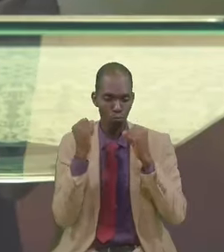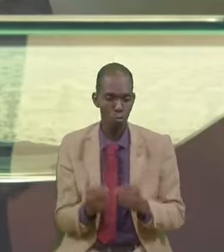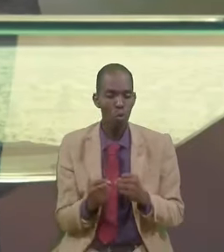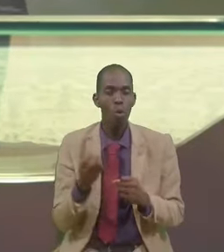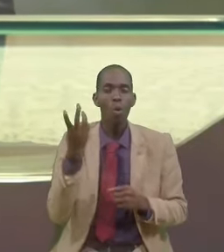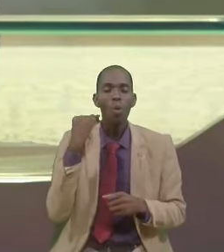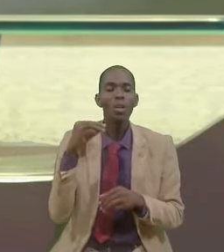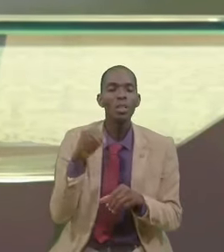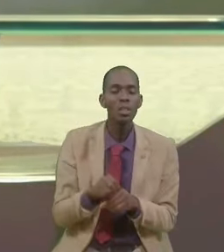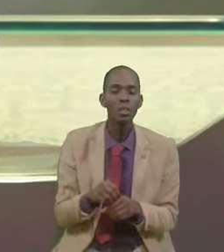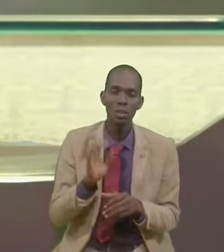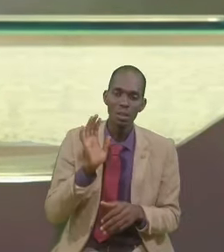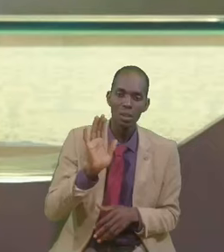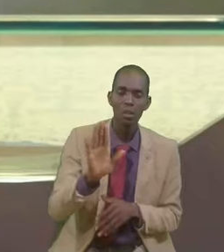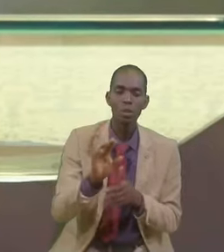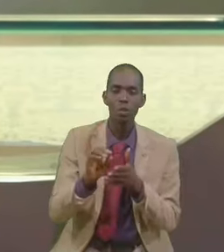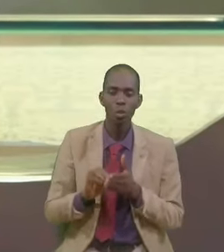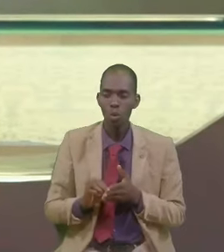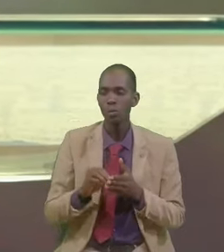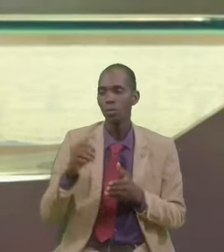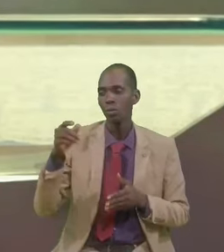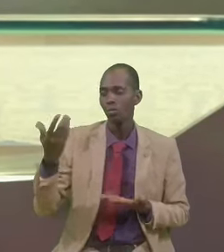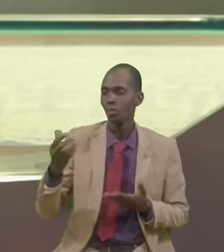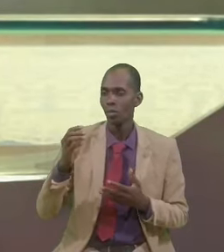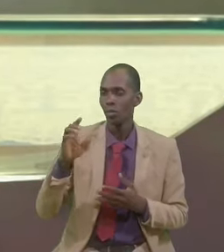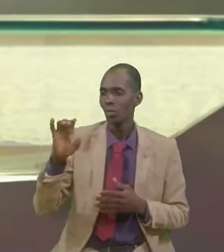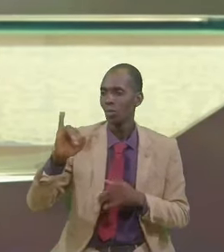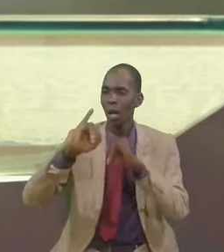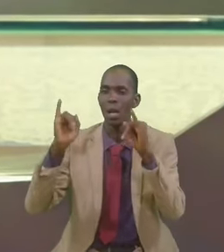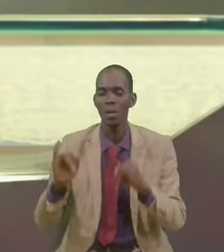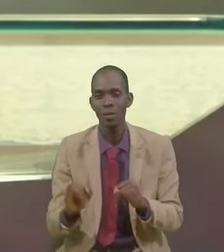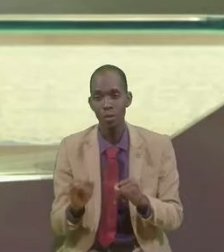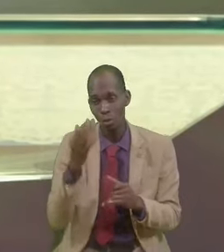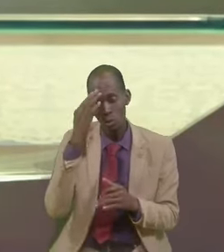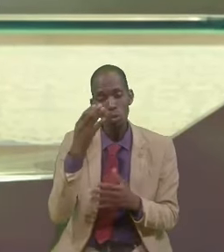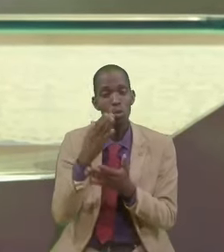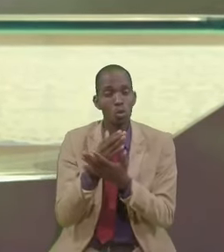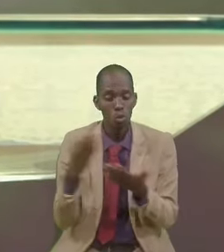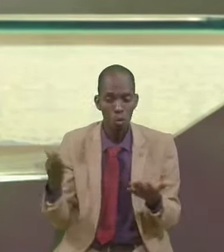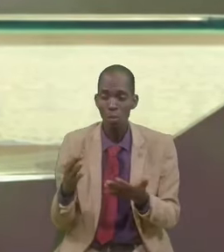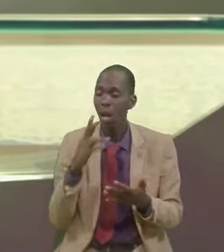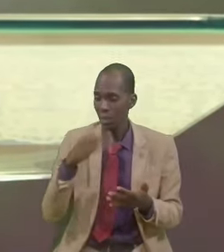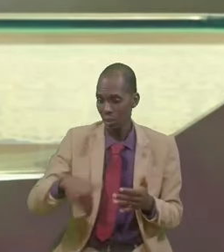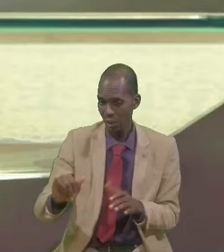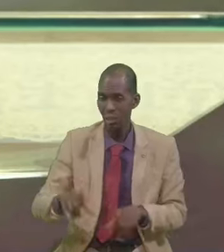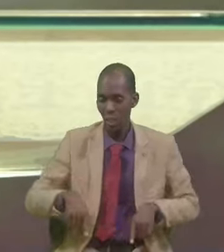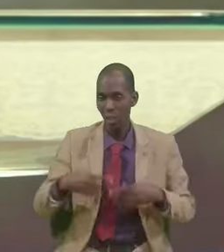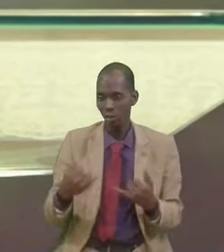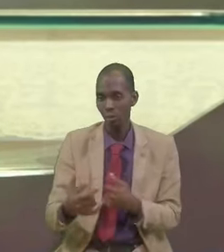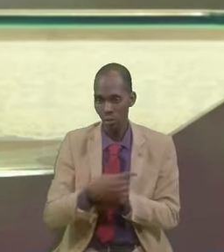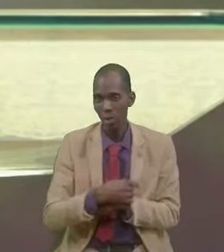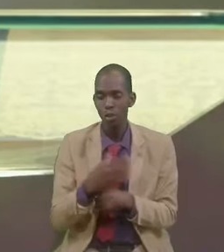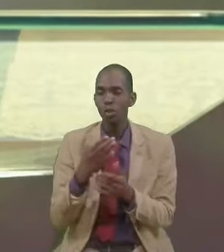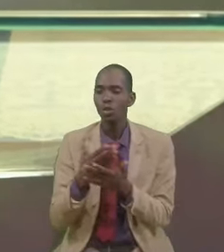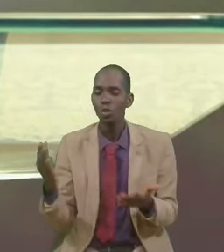Il a maudit David par ses dieux. Ces géants sont là aujourd'hui, parfois au village, parfois c'est la superstition, parfois